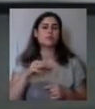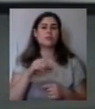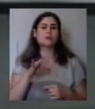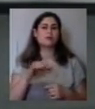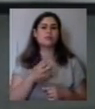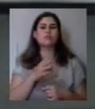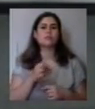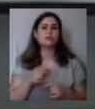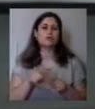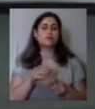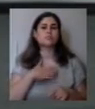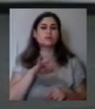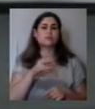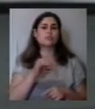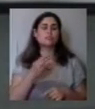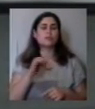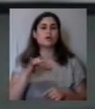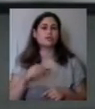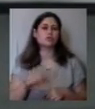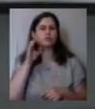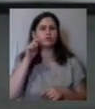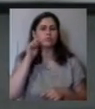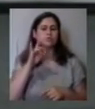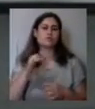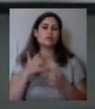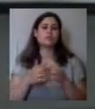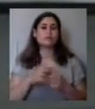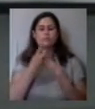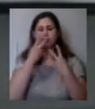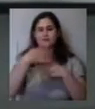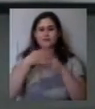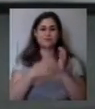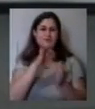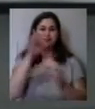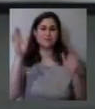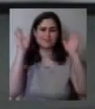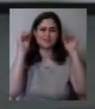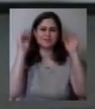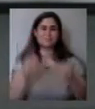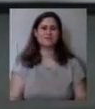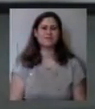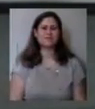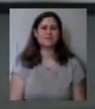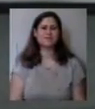медіа та на наших сторінках в соціальних мережах. Слухайте Українське радіо Херсон. Зараз же на вас чекає прогноз погоди.